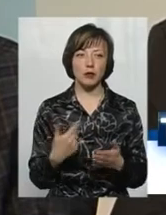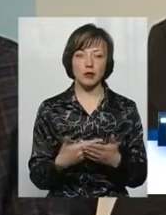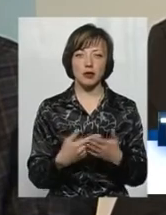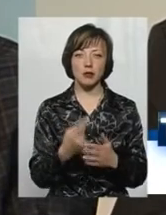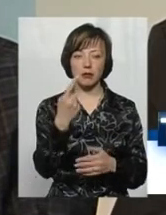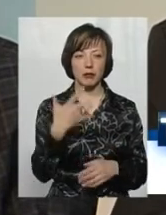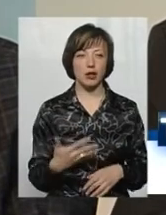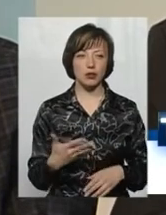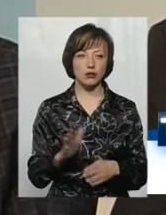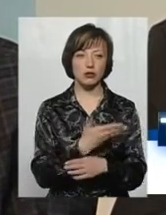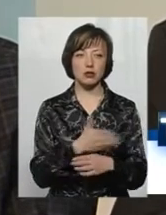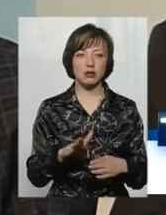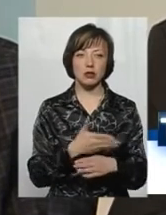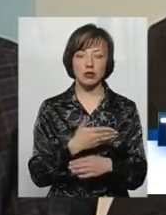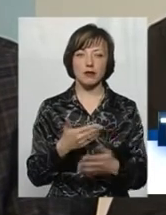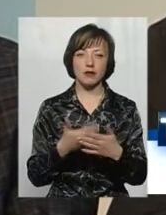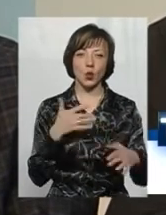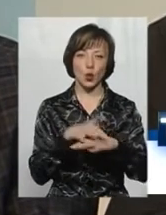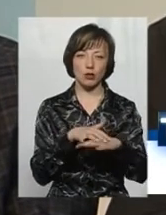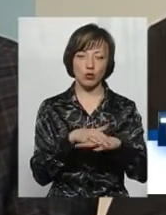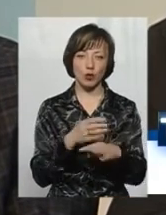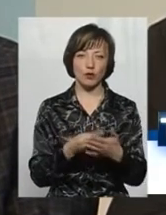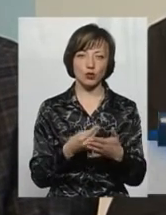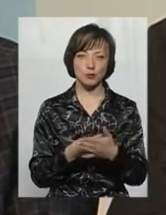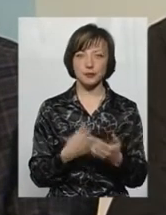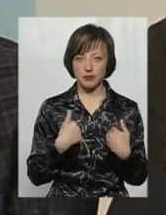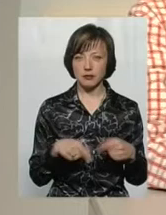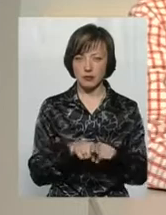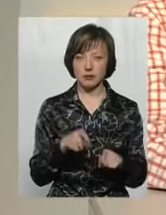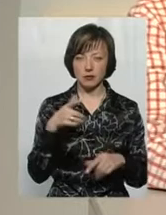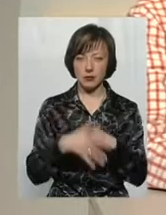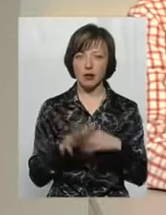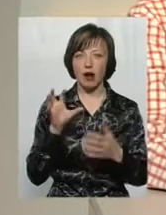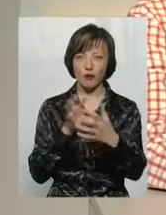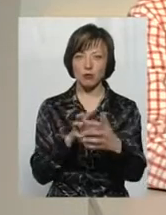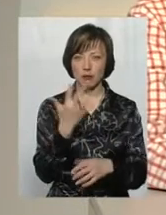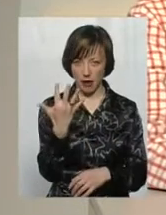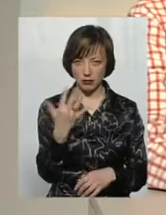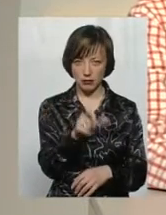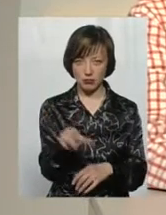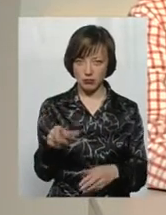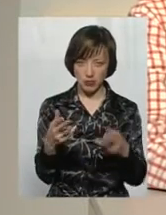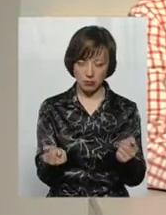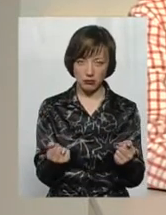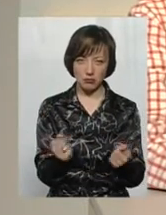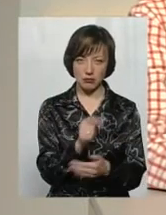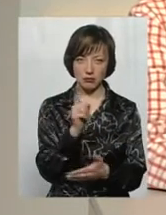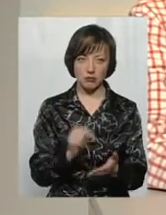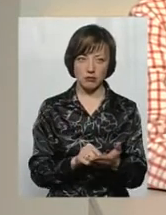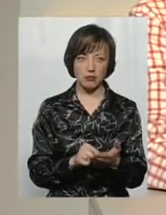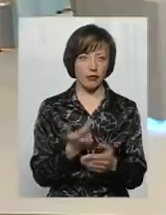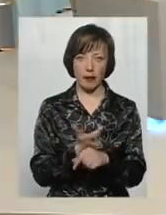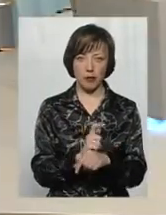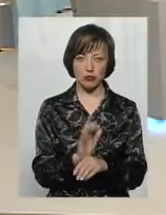п'яту частину від розрахункової суми. Тобто, я так розумію, в автобусі може їхати 5 пільговиків, так? Не